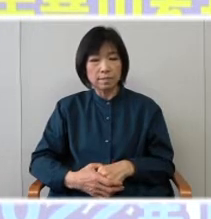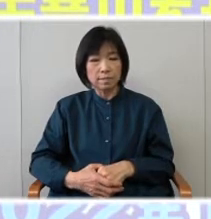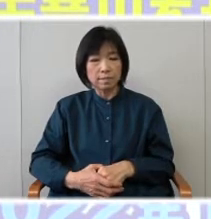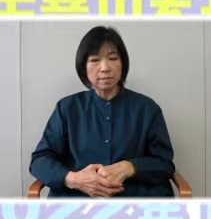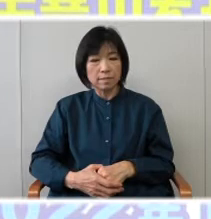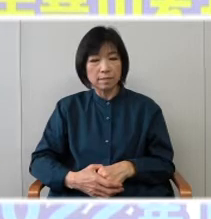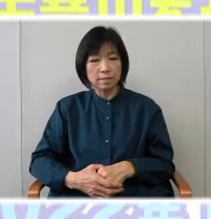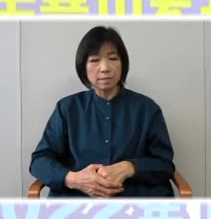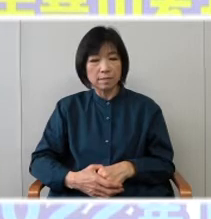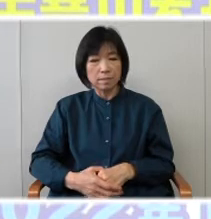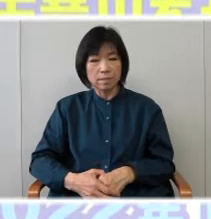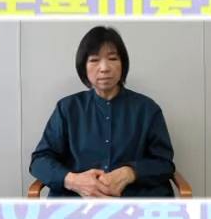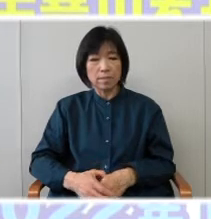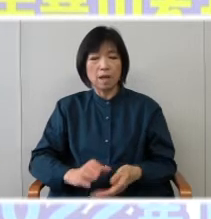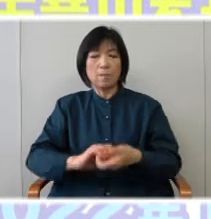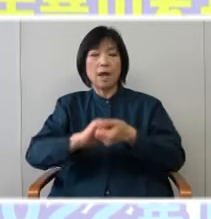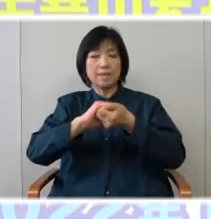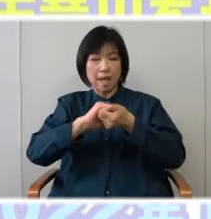ということでぜひまたあの